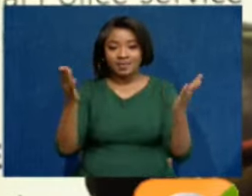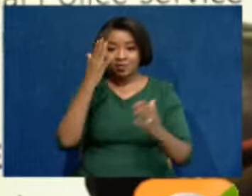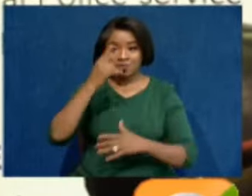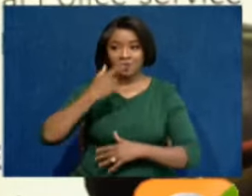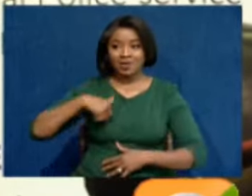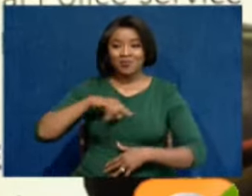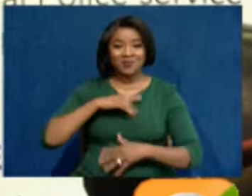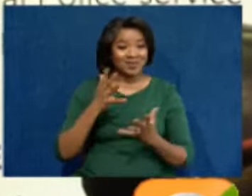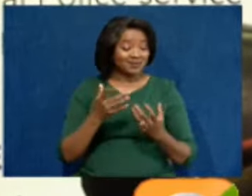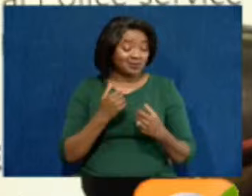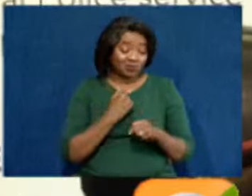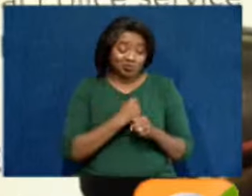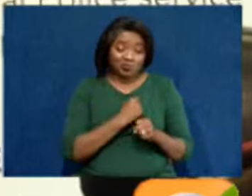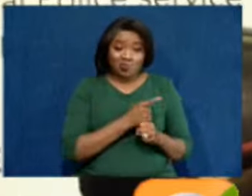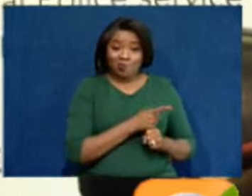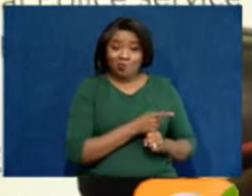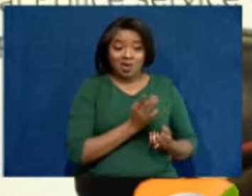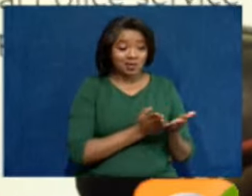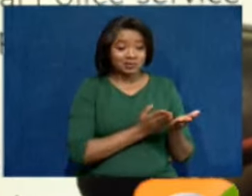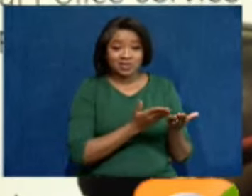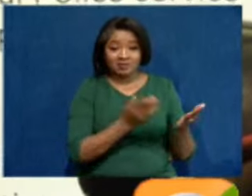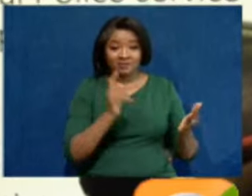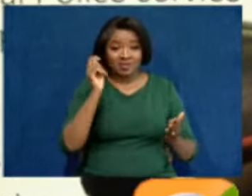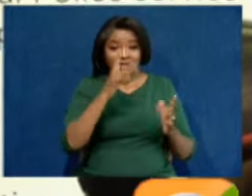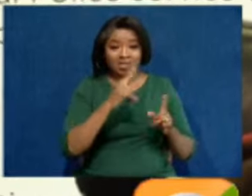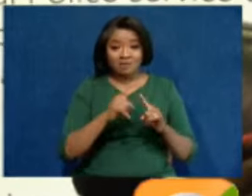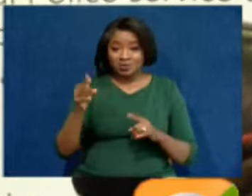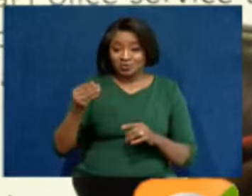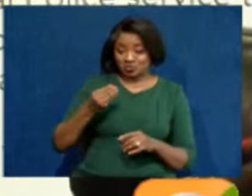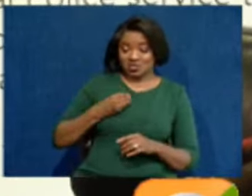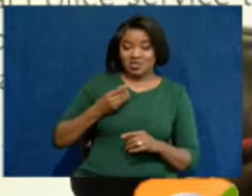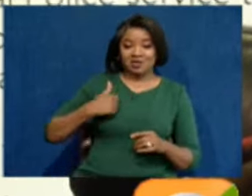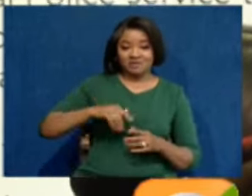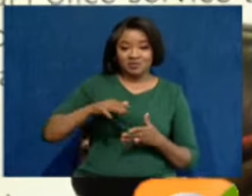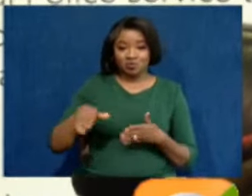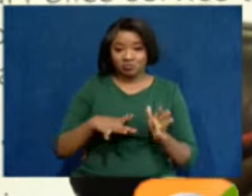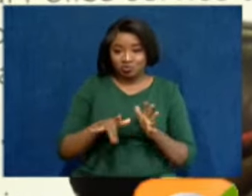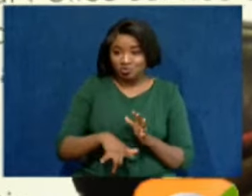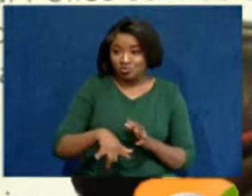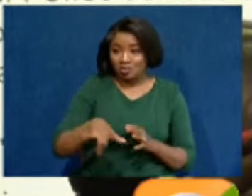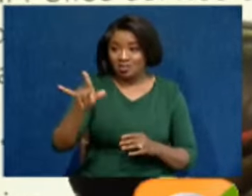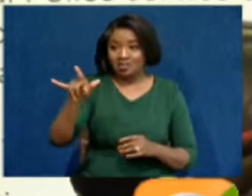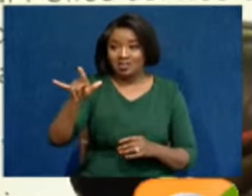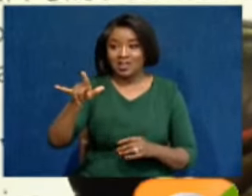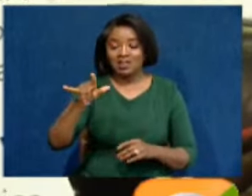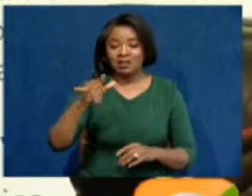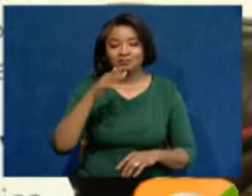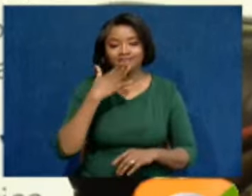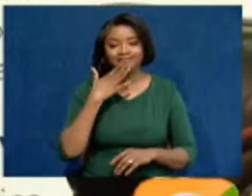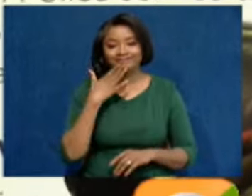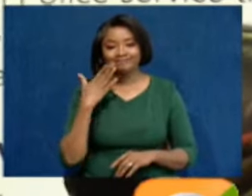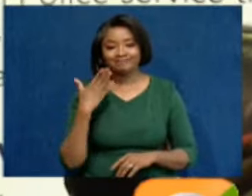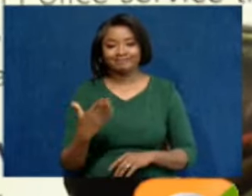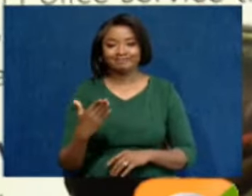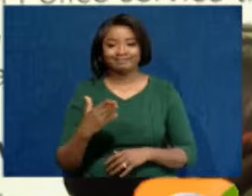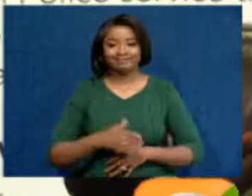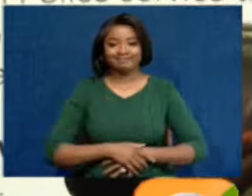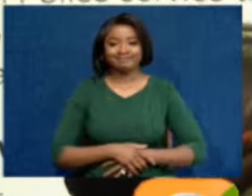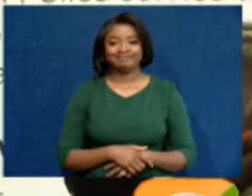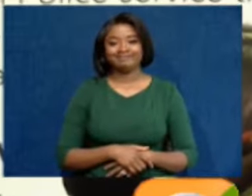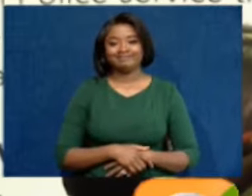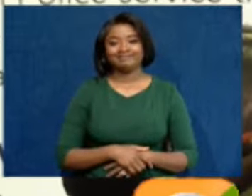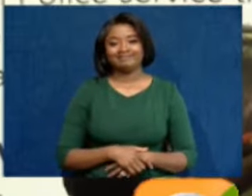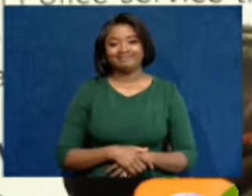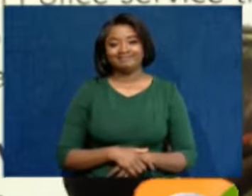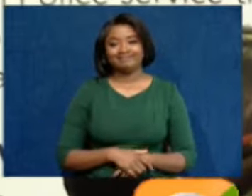kuwa kazini kuhudumia wananchi huko nje, but that chance yenye mumetupatia, we go and to our